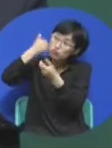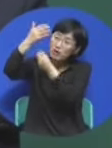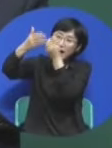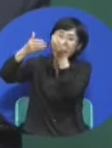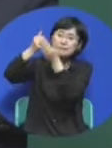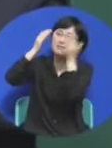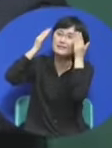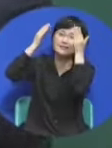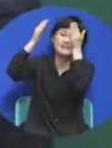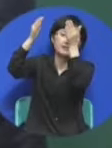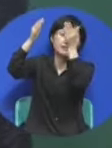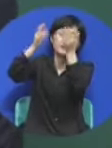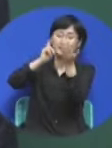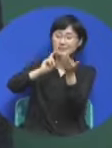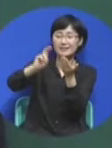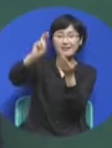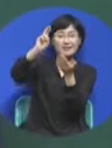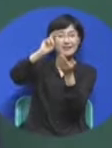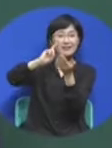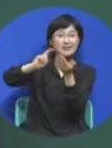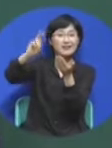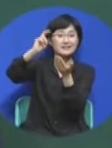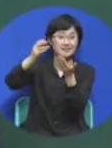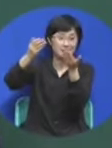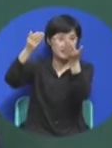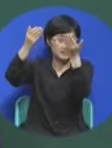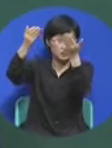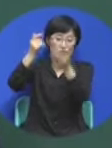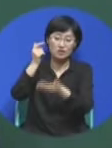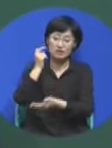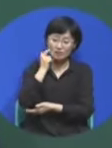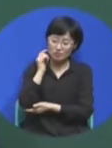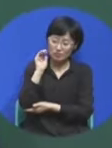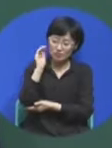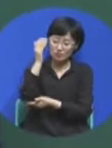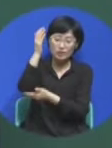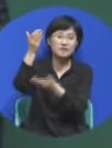앞에 찬양하는 그래서 찬양을 통해서 영광을 올려드리는